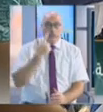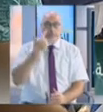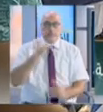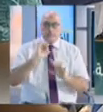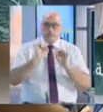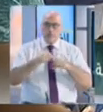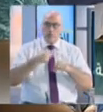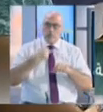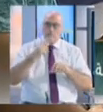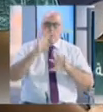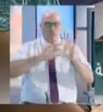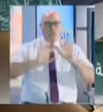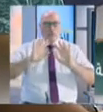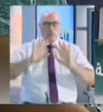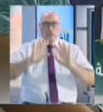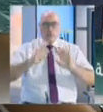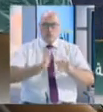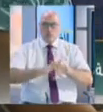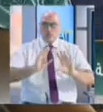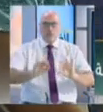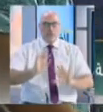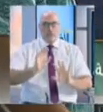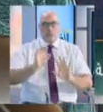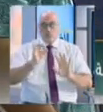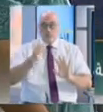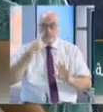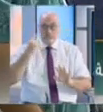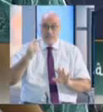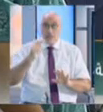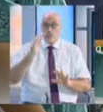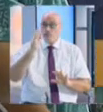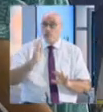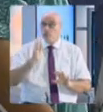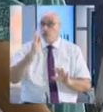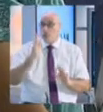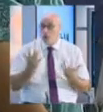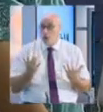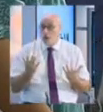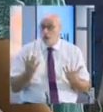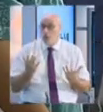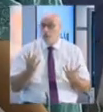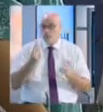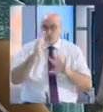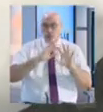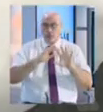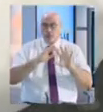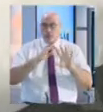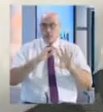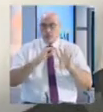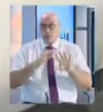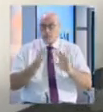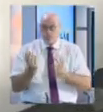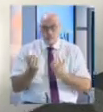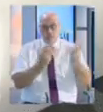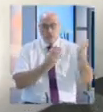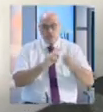تاعهم هذيك حاجة أخرى، ولكن إن كان يعني تطلب باش أي حالة سيد وزير الصحة راهو هنا قرار يتخذ اليوم يعني ما كان حتى مشكل. أكد